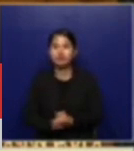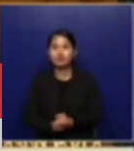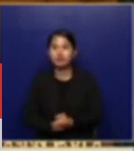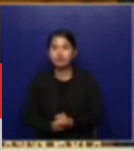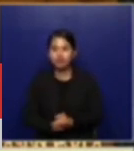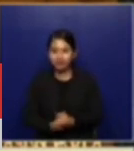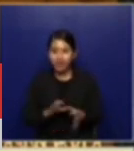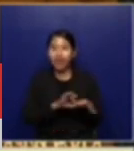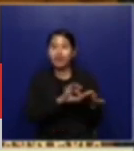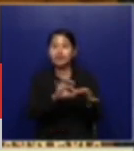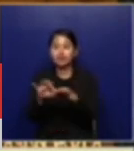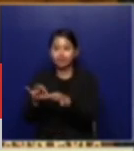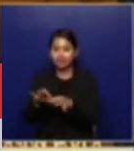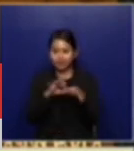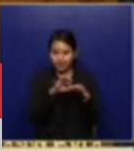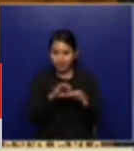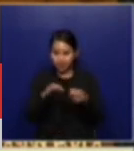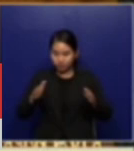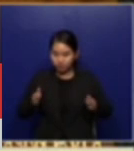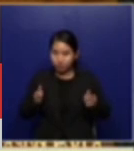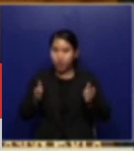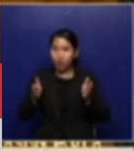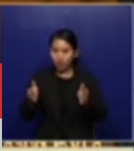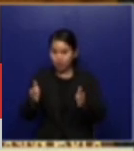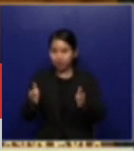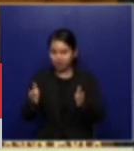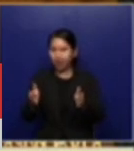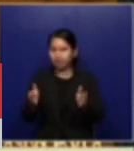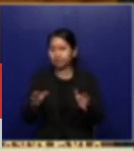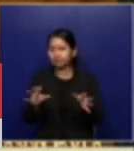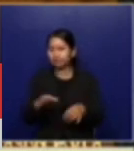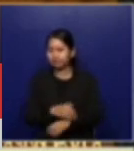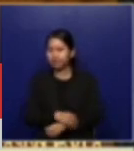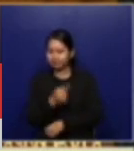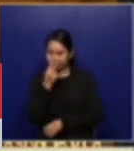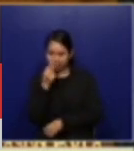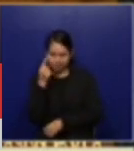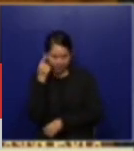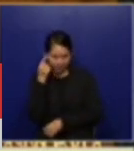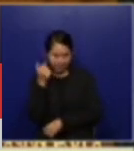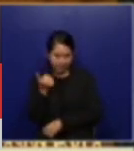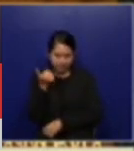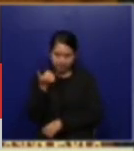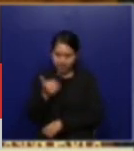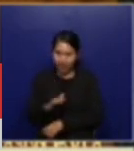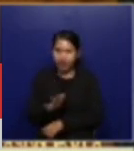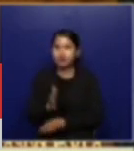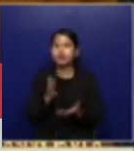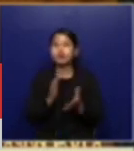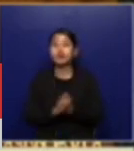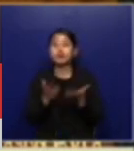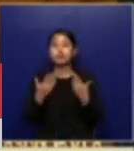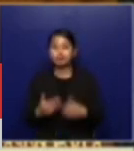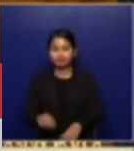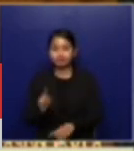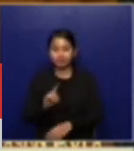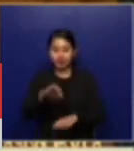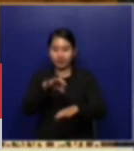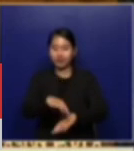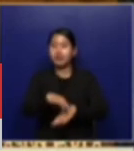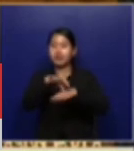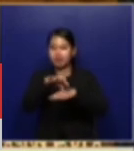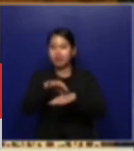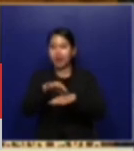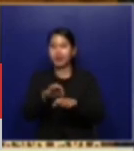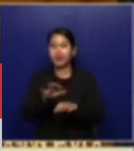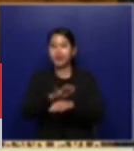างกายภาพของถนนของพื้นที่นั้นๆซึ่งหลังจากนั้นเมื่อได้รับจุดที่เหมาะสมแ